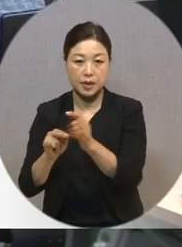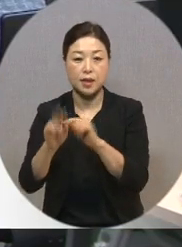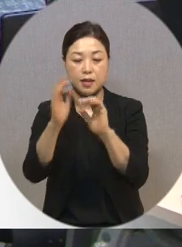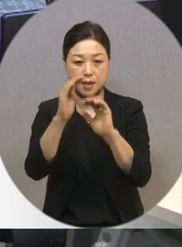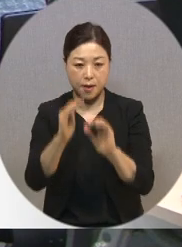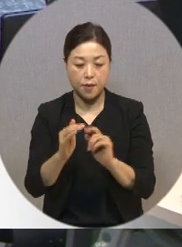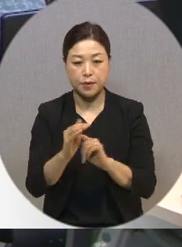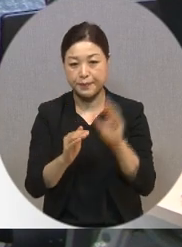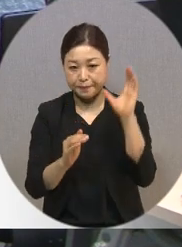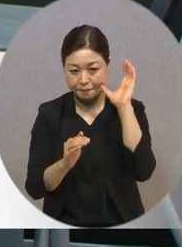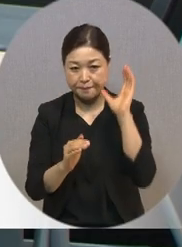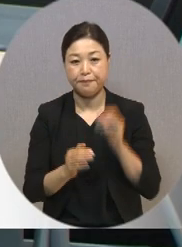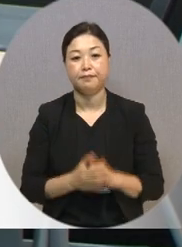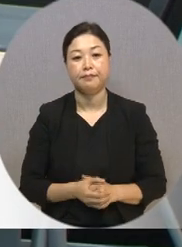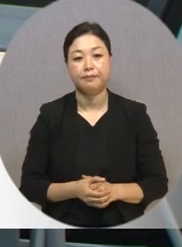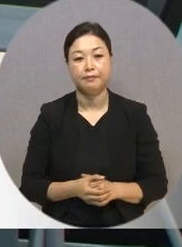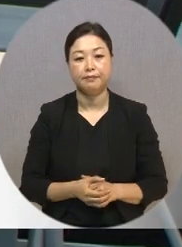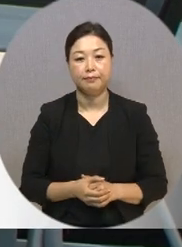내용을 경청합니다.